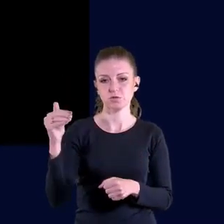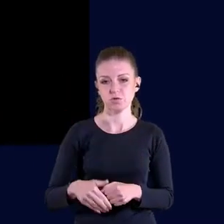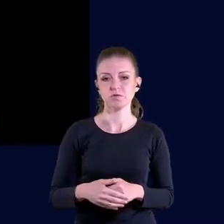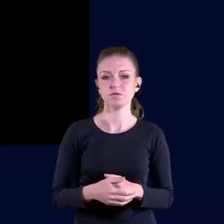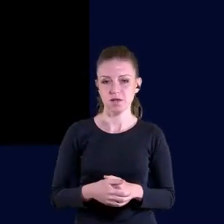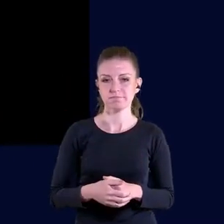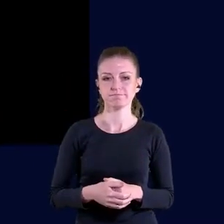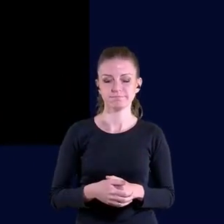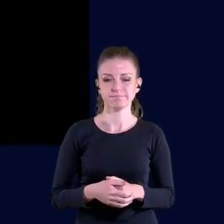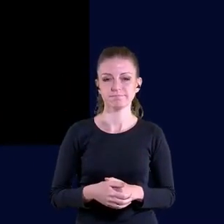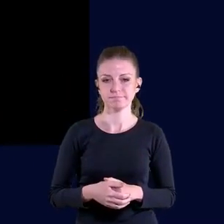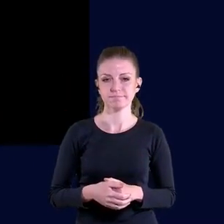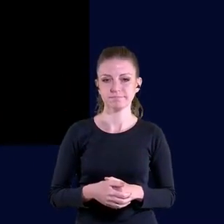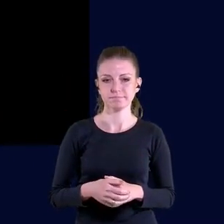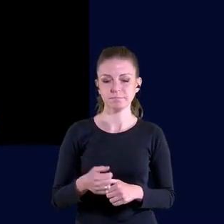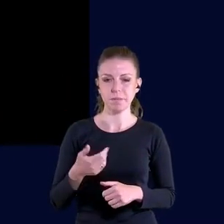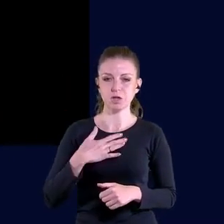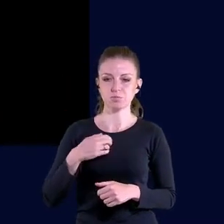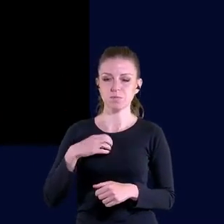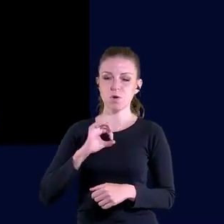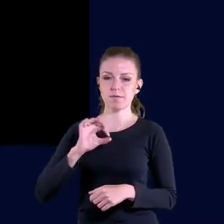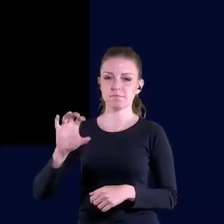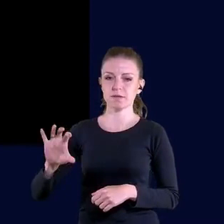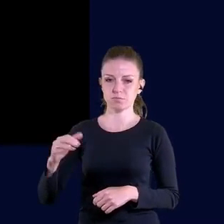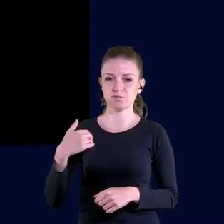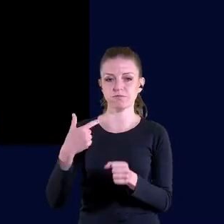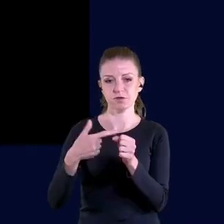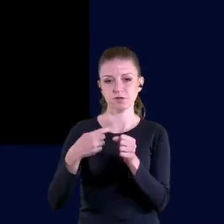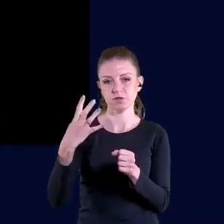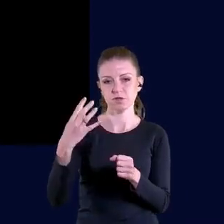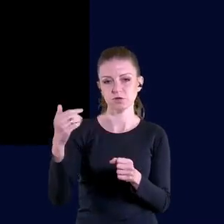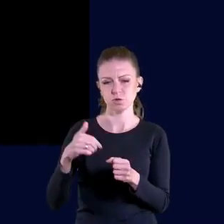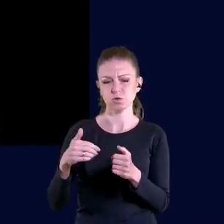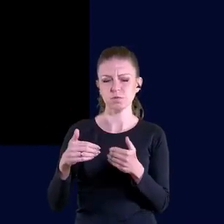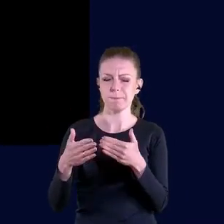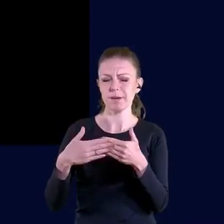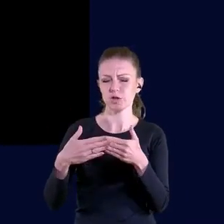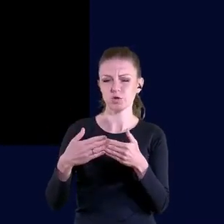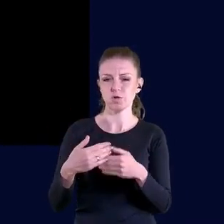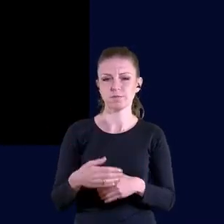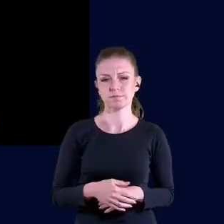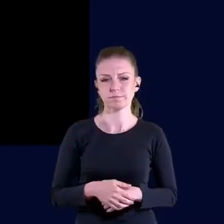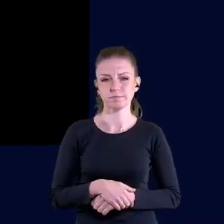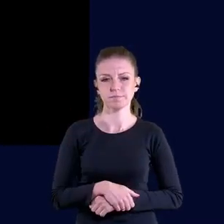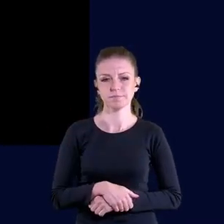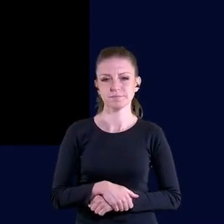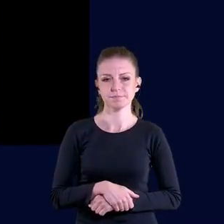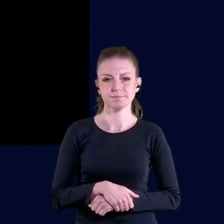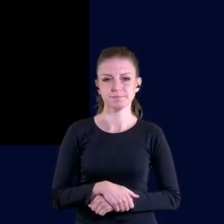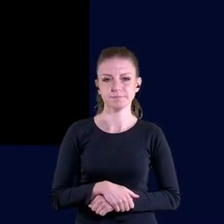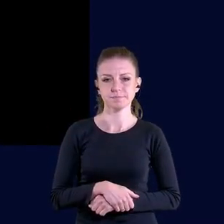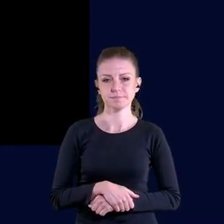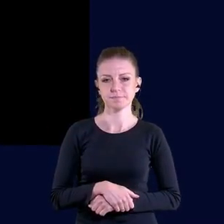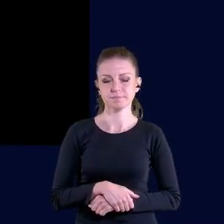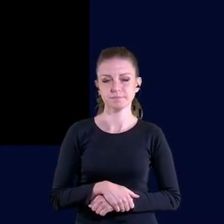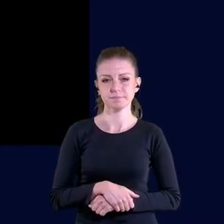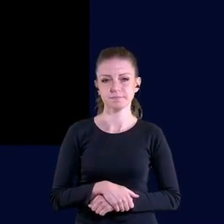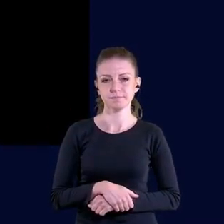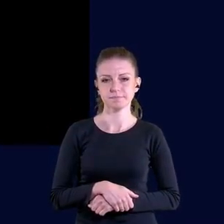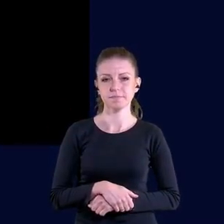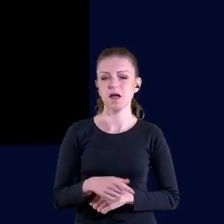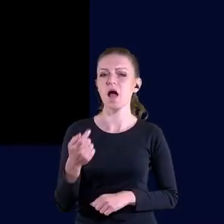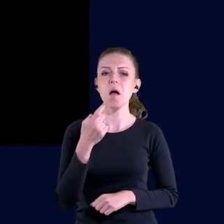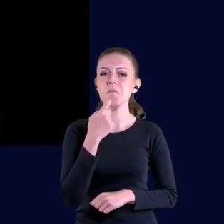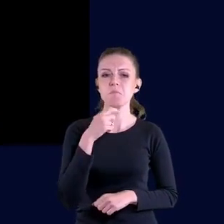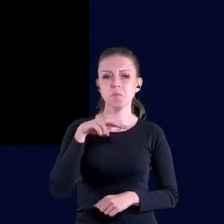w naszej bazie teraz musiała powiedzieć parę słów na temat and ale to jest